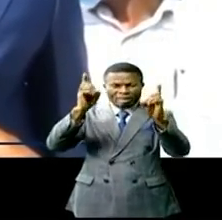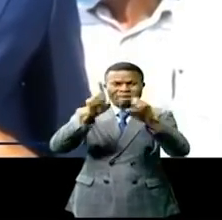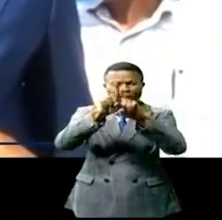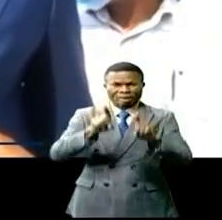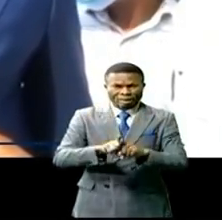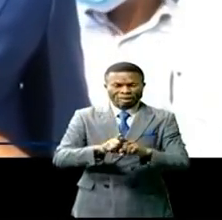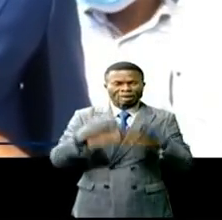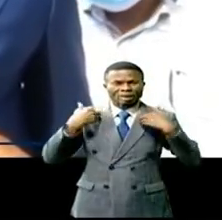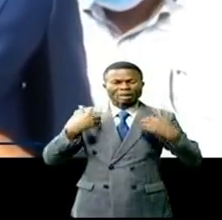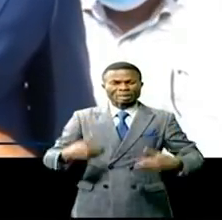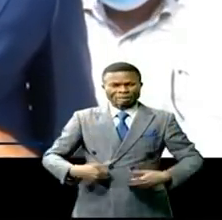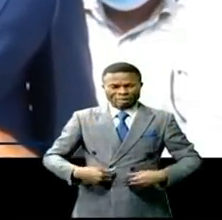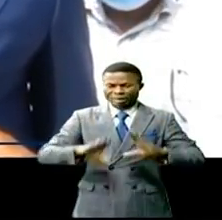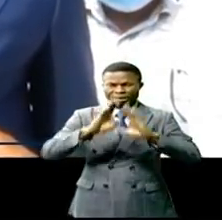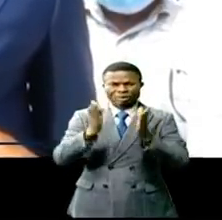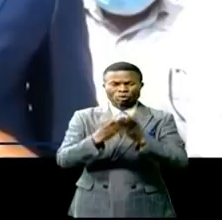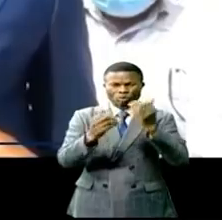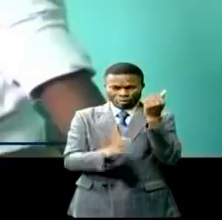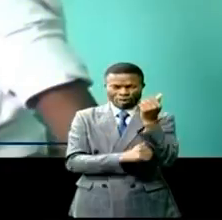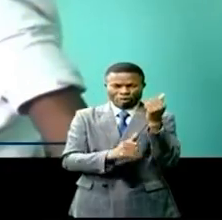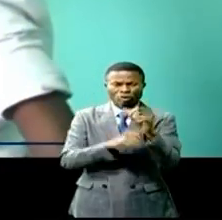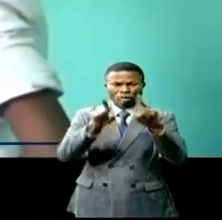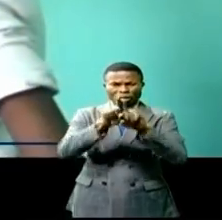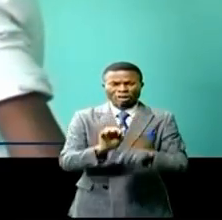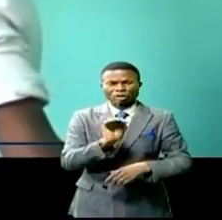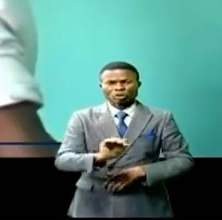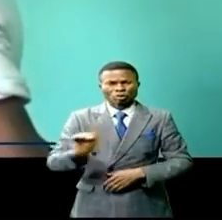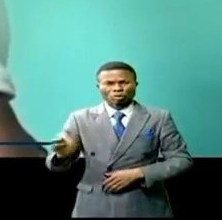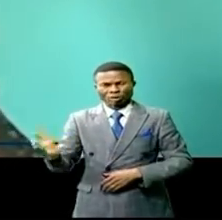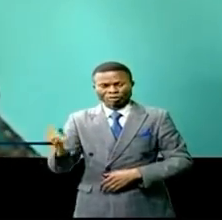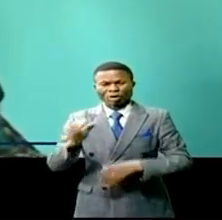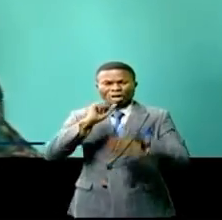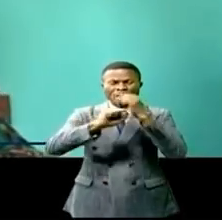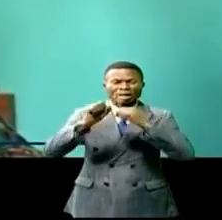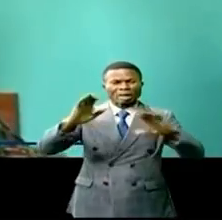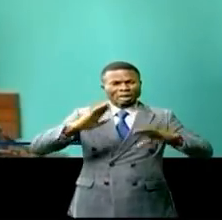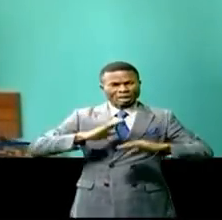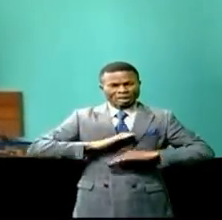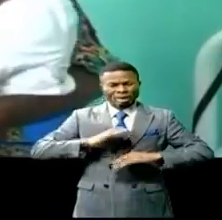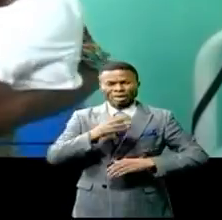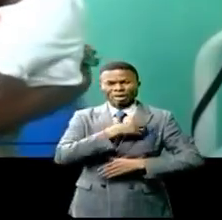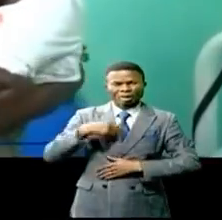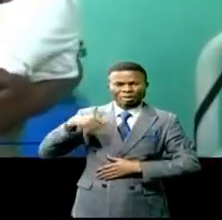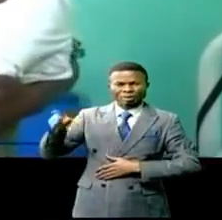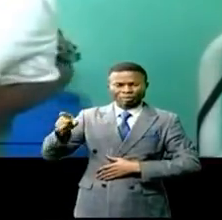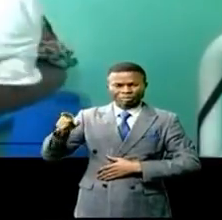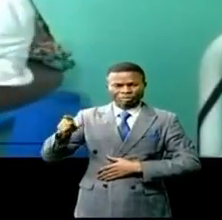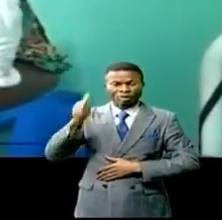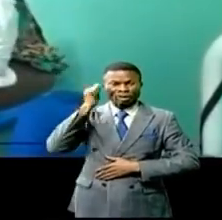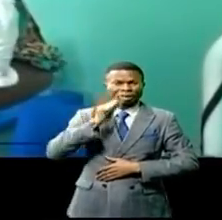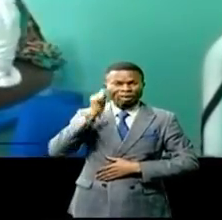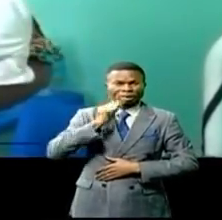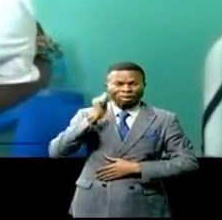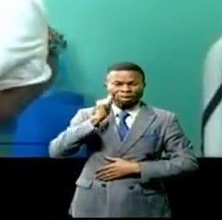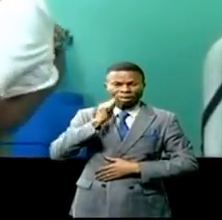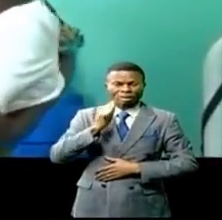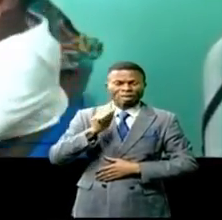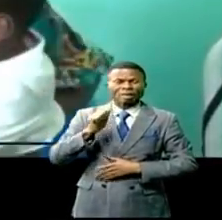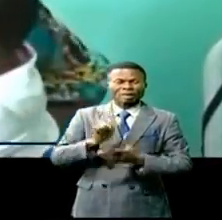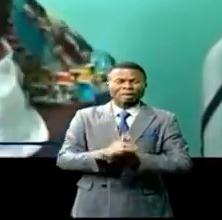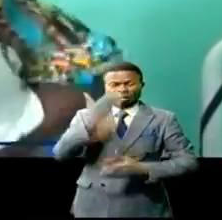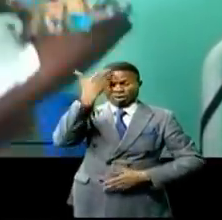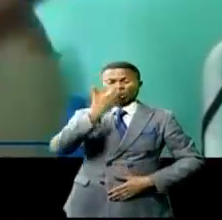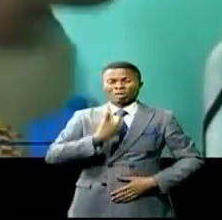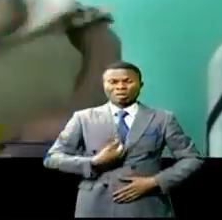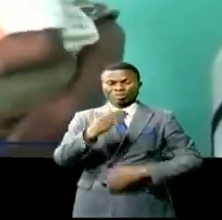aussi la santé de nos enfants cette campagne terne ouf de soulagement pour cette femme dont la fille était victime d'un avc à l'âge de